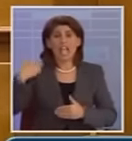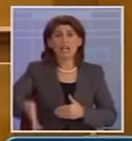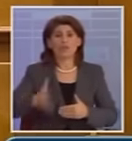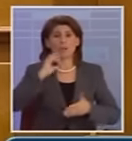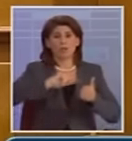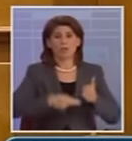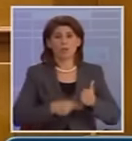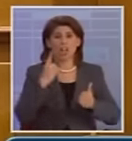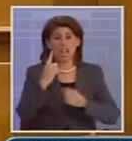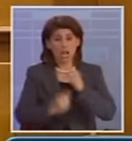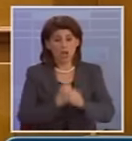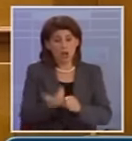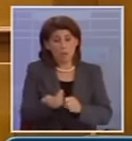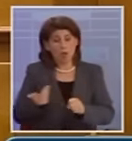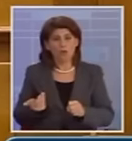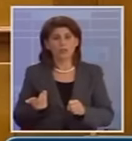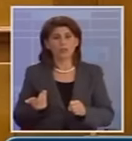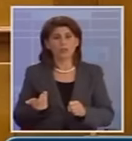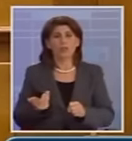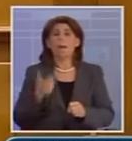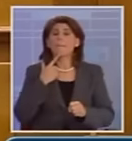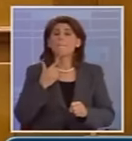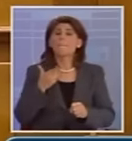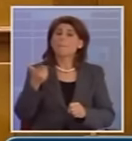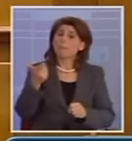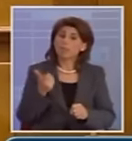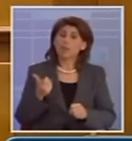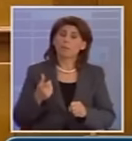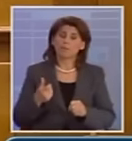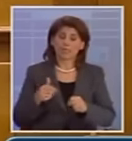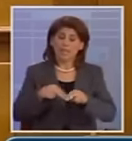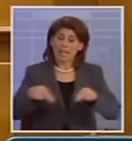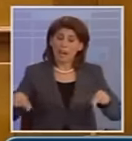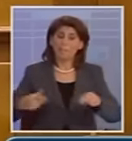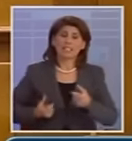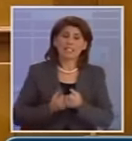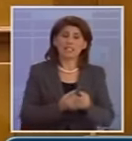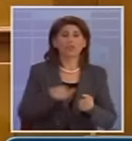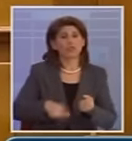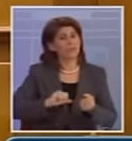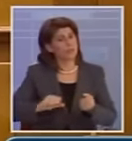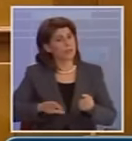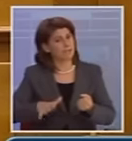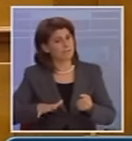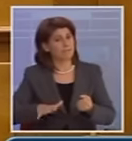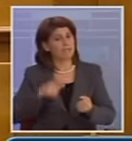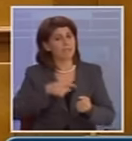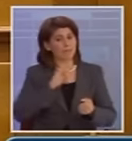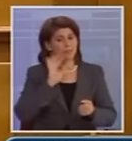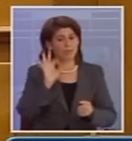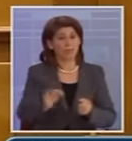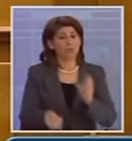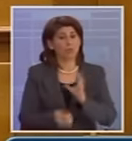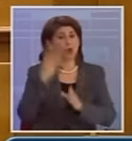μνημόνιο ένα χρόνο νωρίτερα, με πιστοληπτική μάλιστα γραμμή στήριξης. Τώρα φοβάμαι ότι εσείς μας οδηγείτε σε ένα